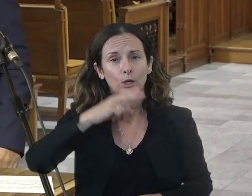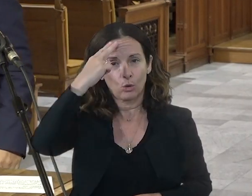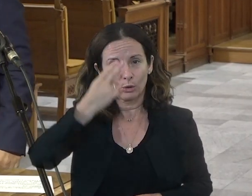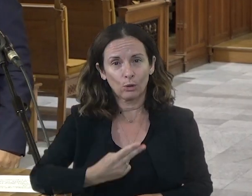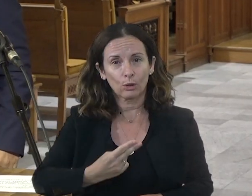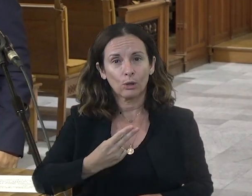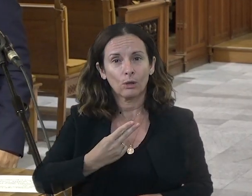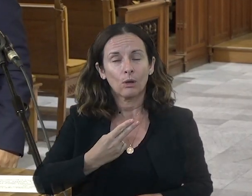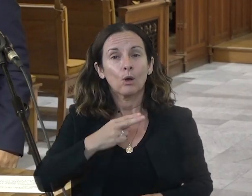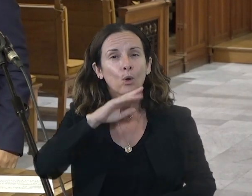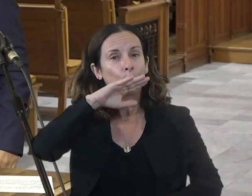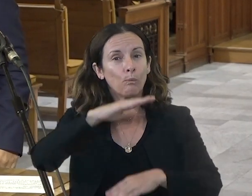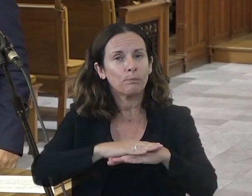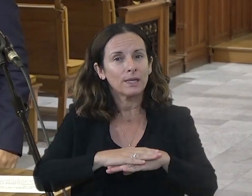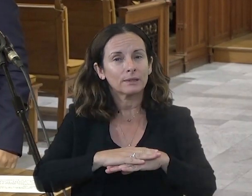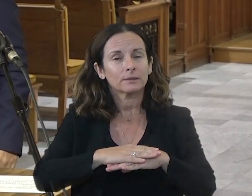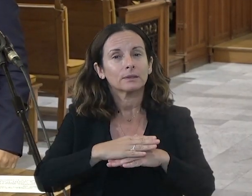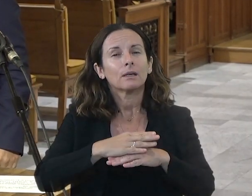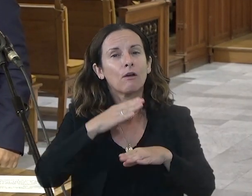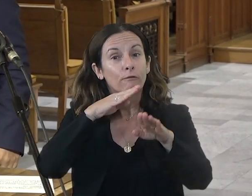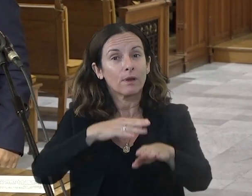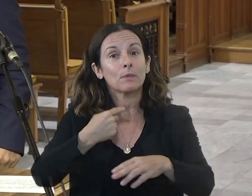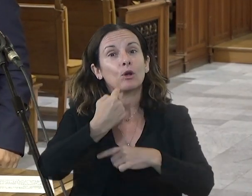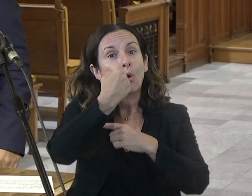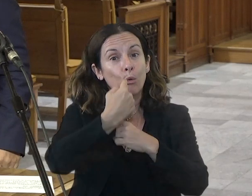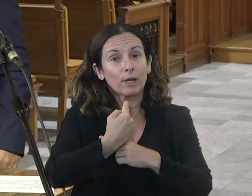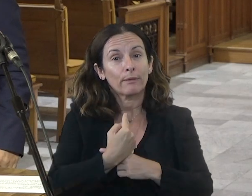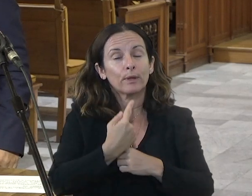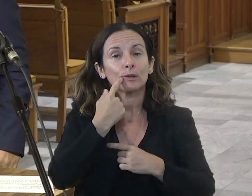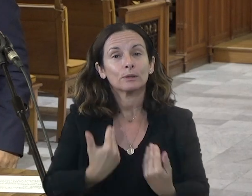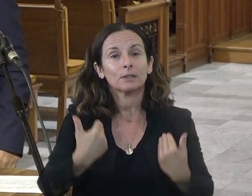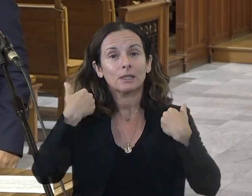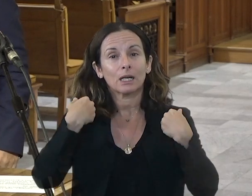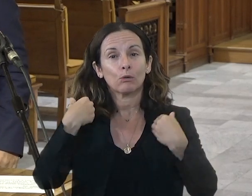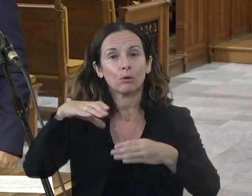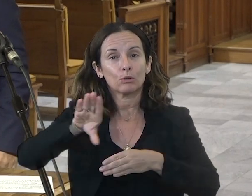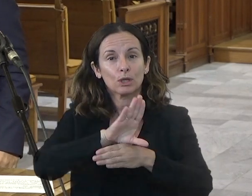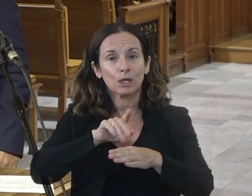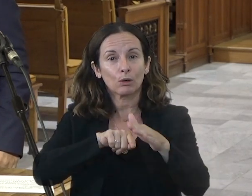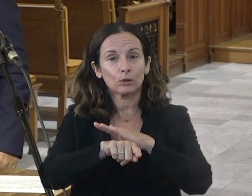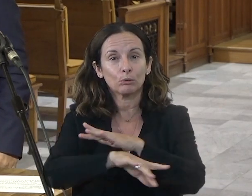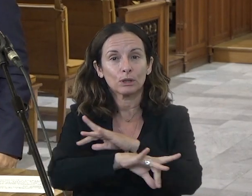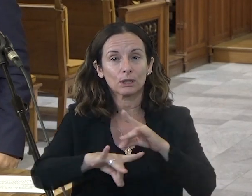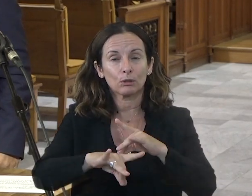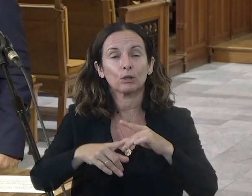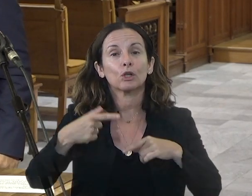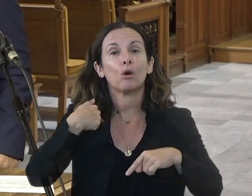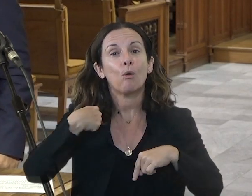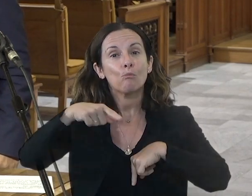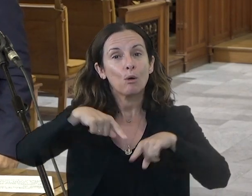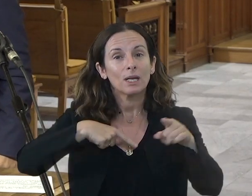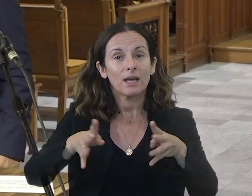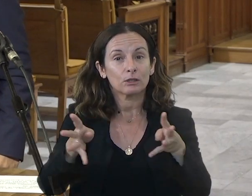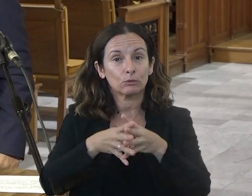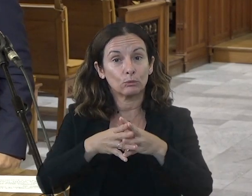Jur, per la meva consciència i el meu honor, complir fidelment les obligacions del càrrec de conseller executiu